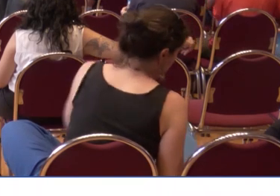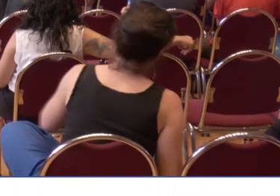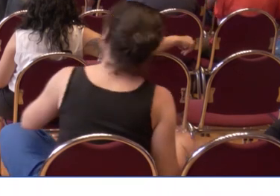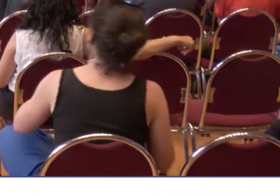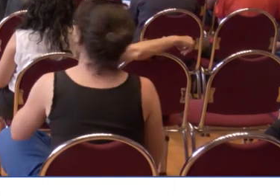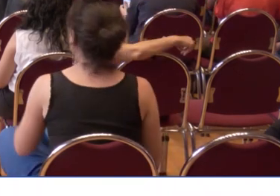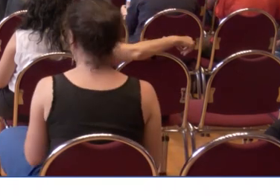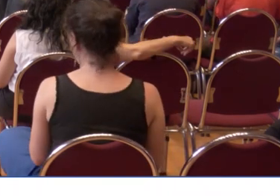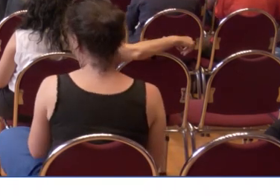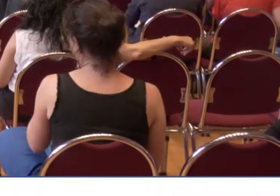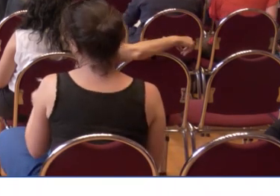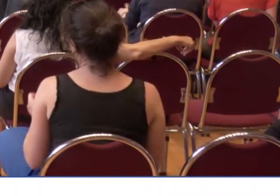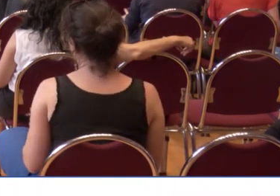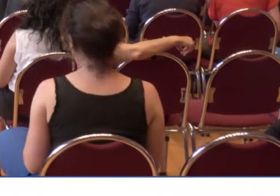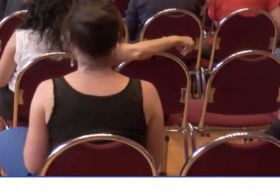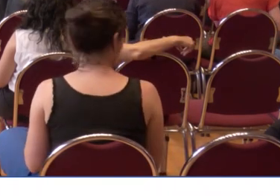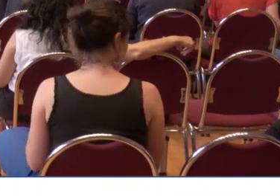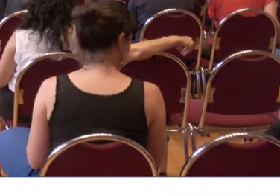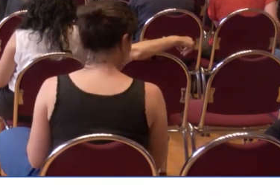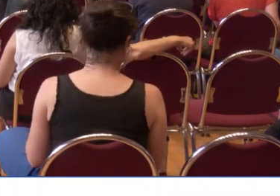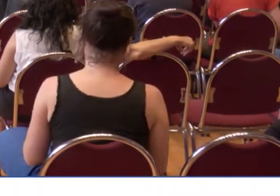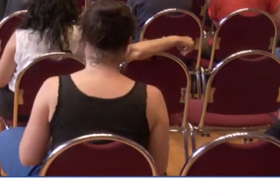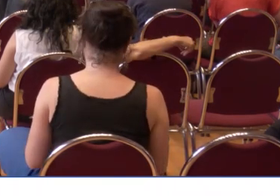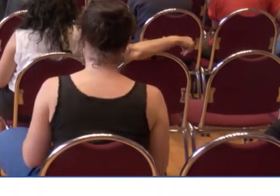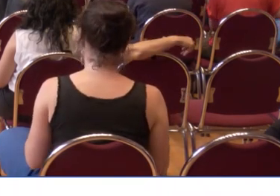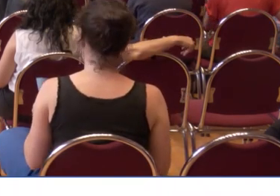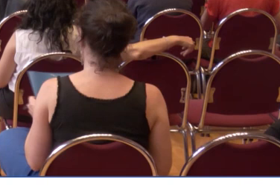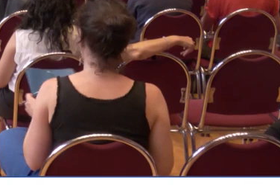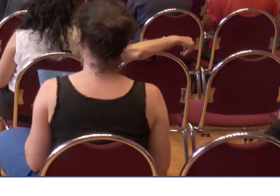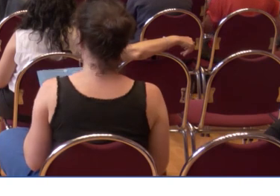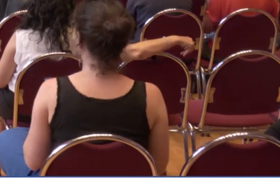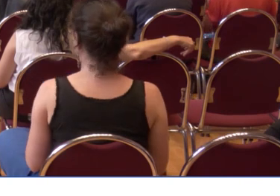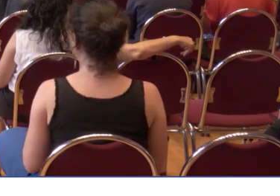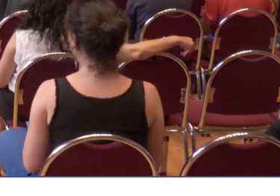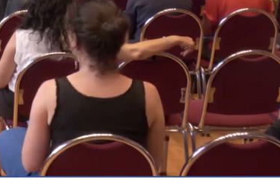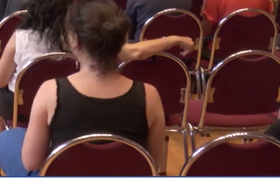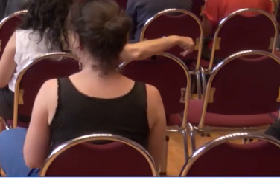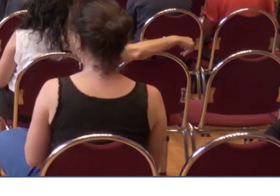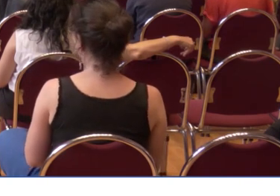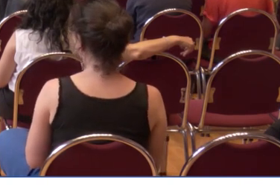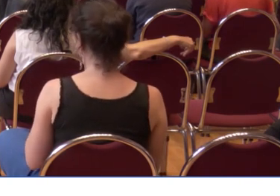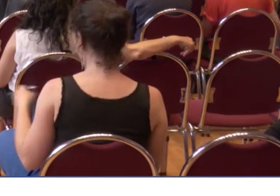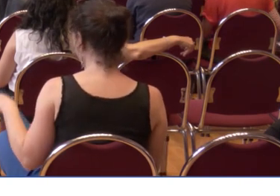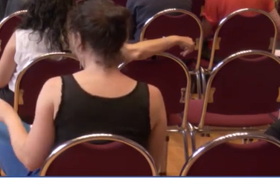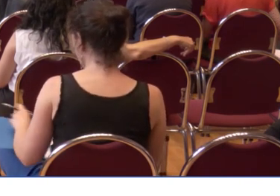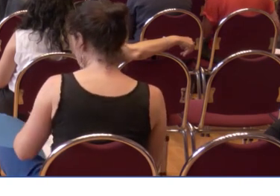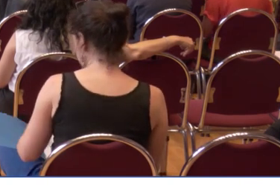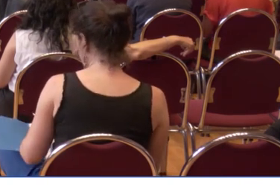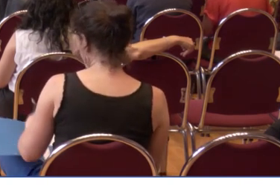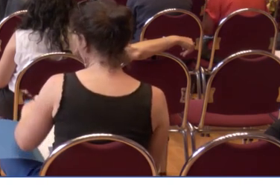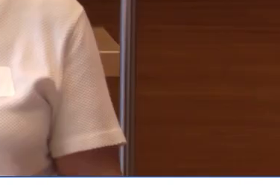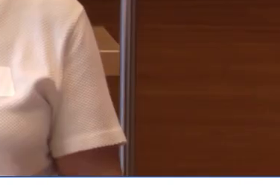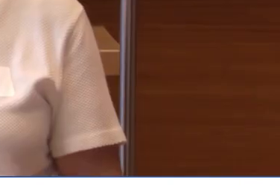elternassistenz ihre Hauptbotschaft ist die Situation in den Familien ist individuell sehr unterschiedlich